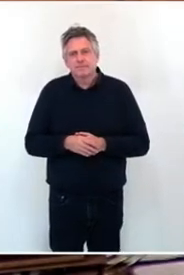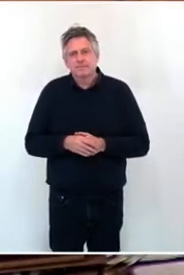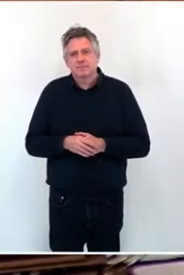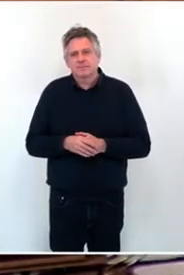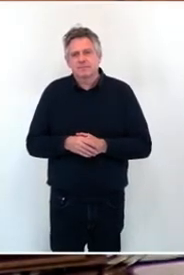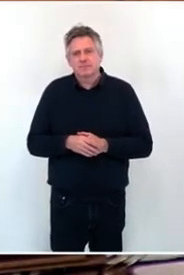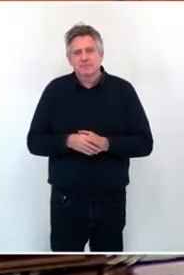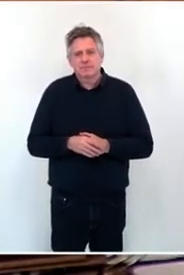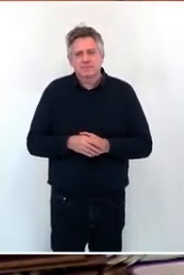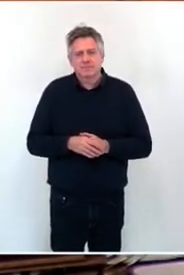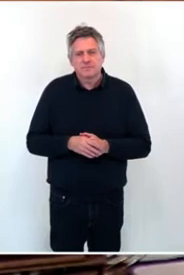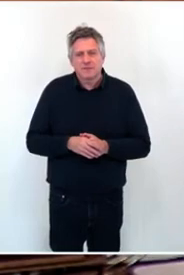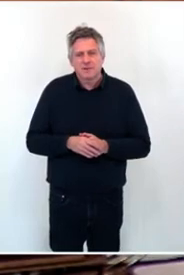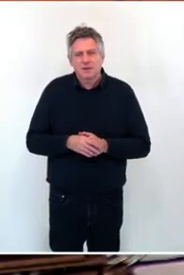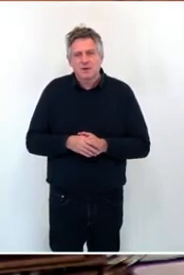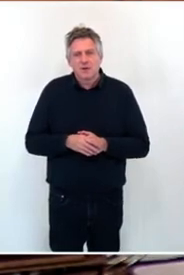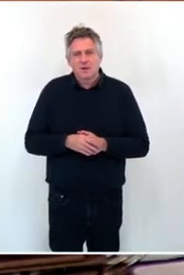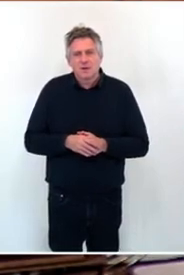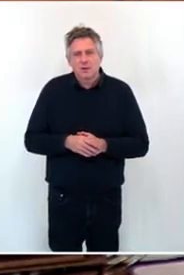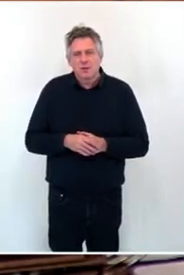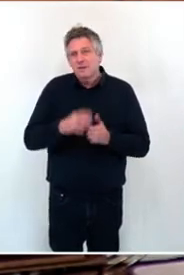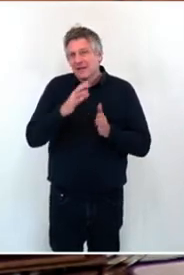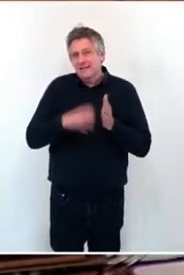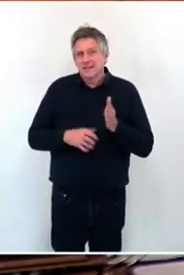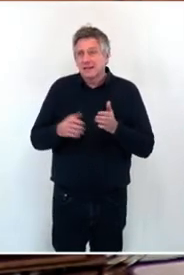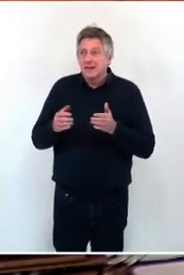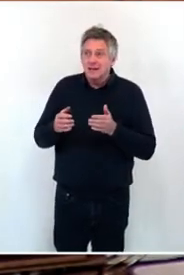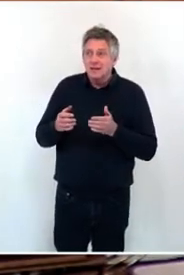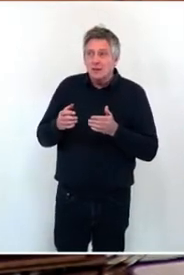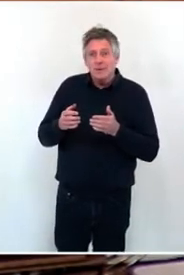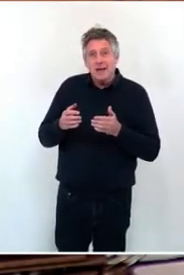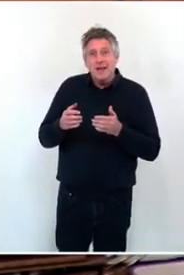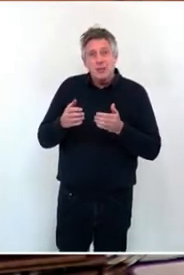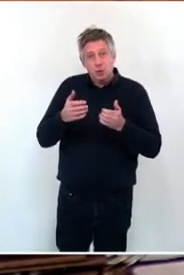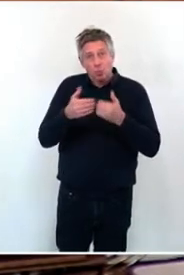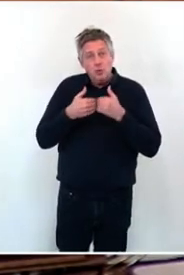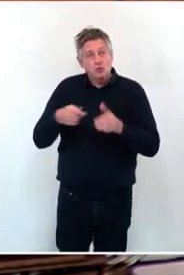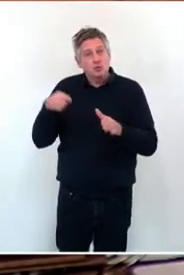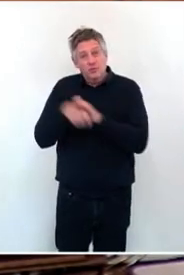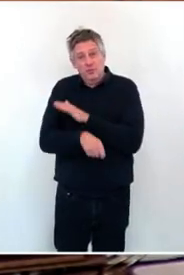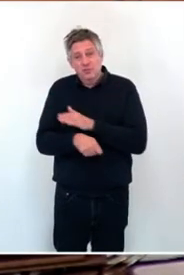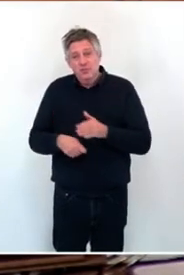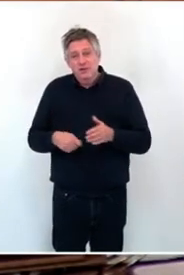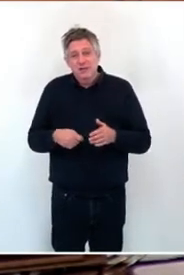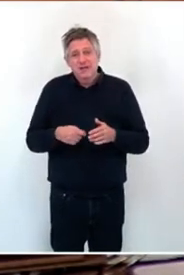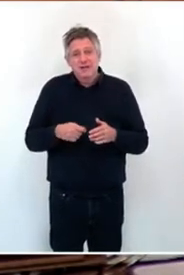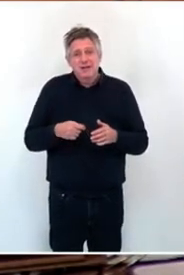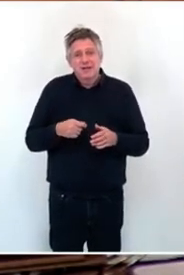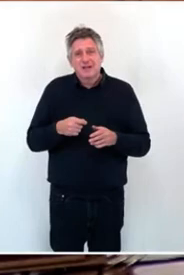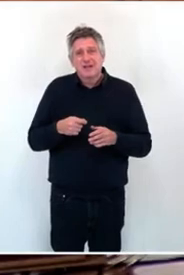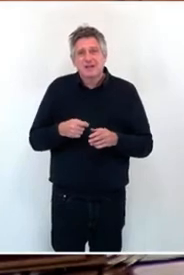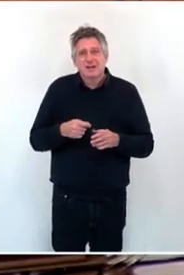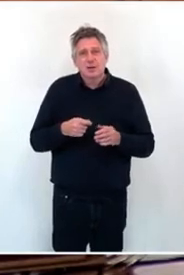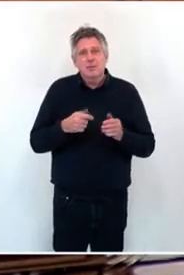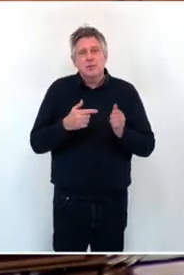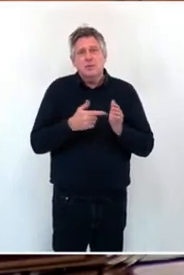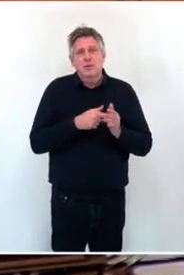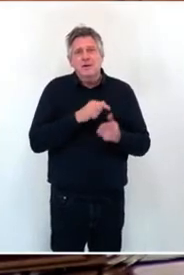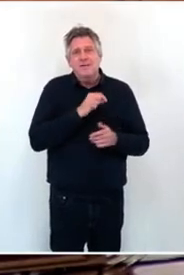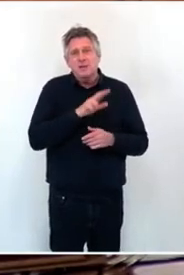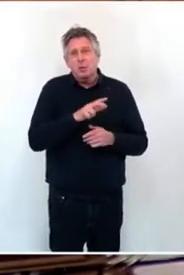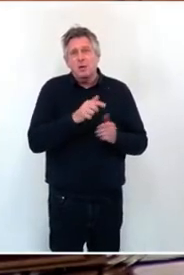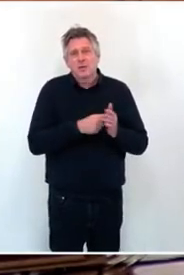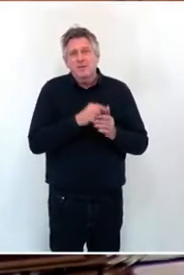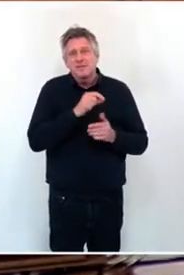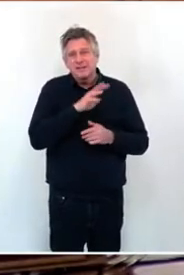délibération porte sur une demande de subvention sur les saisons 3 et 4 qui sont déjà écoulées et pour les